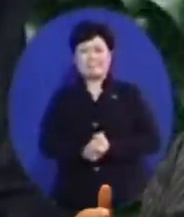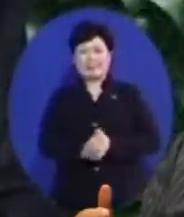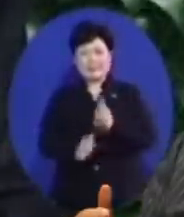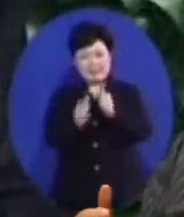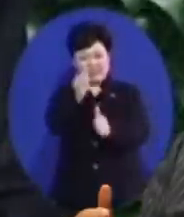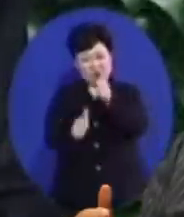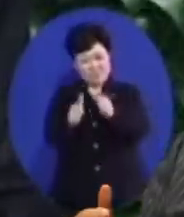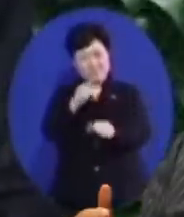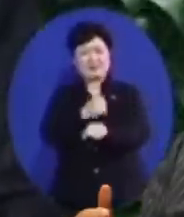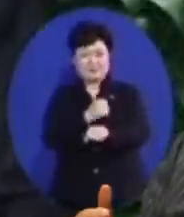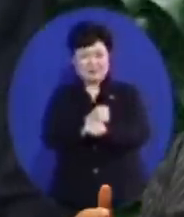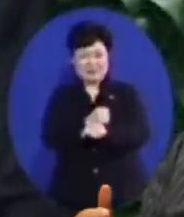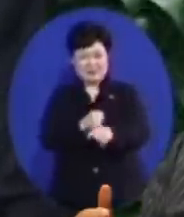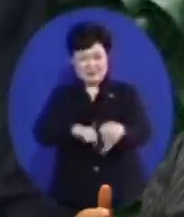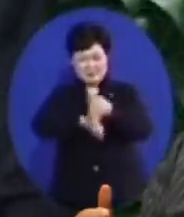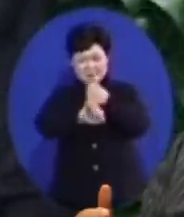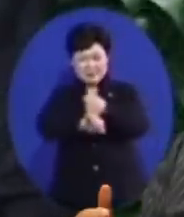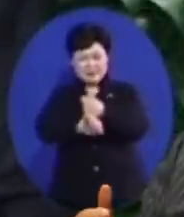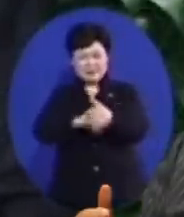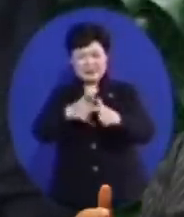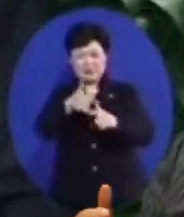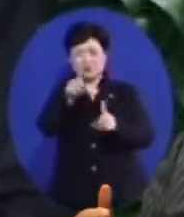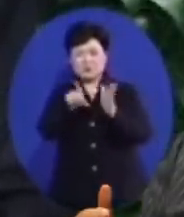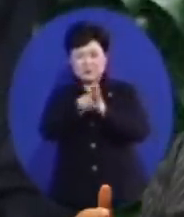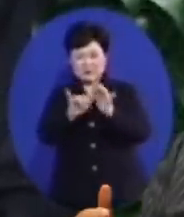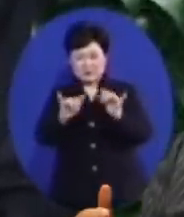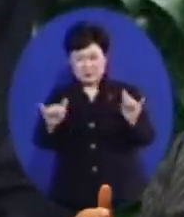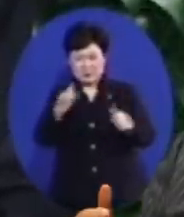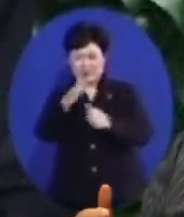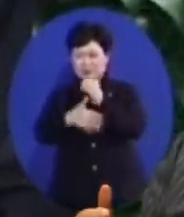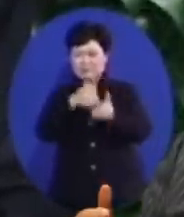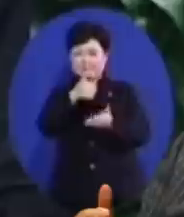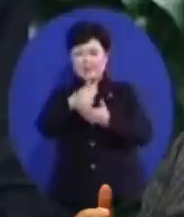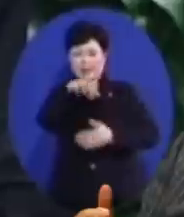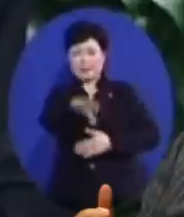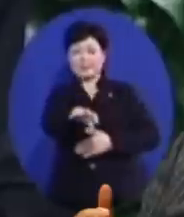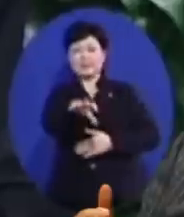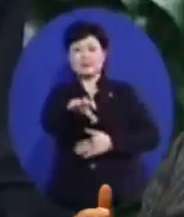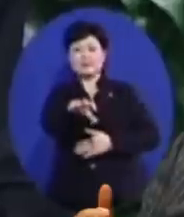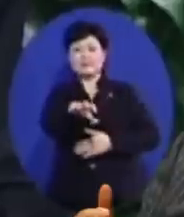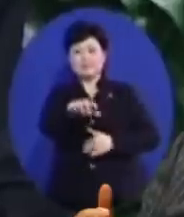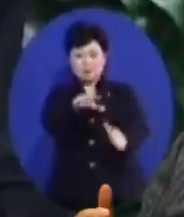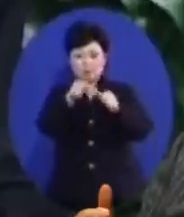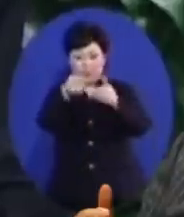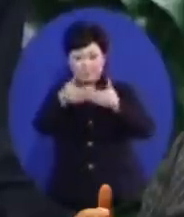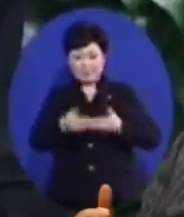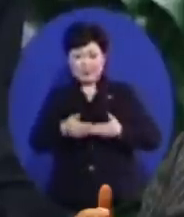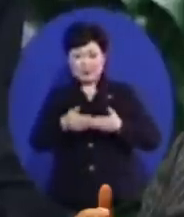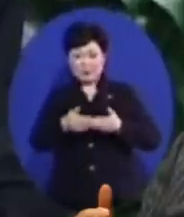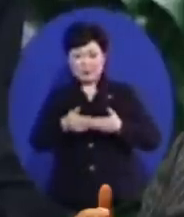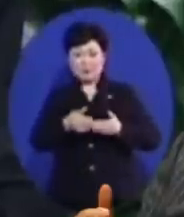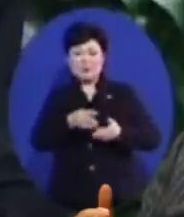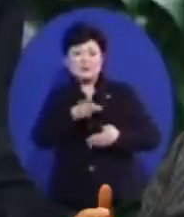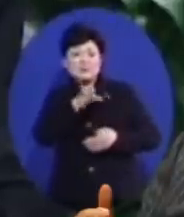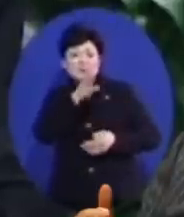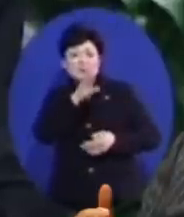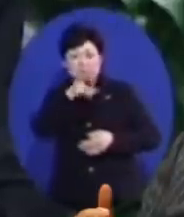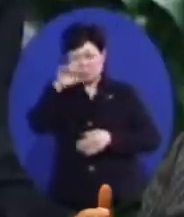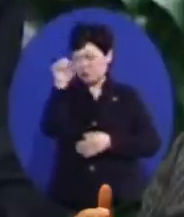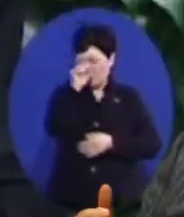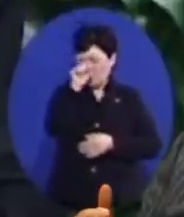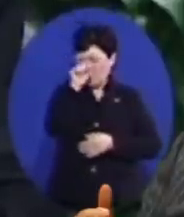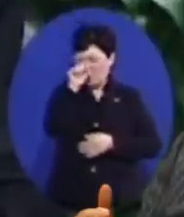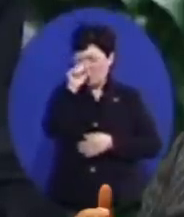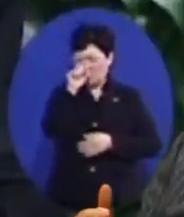시험을 하는 것입니다. 반드시 우리 예수 믿는 사람들이 하나님 앞에서 구원을 받고 당분간은 굉장히 좋다가